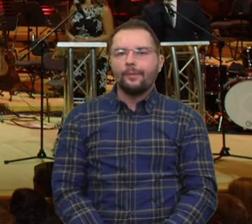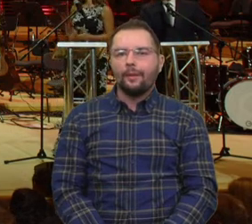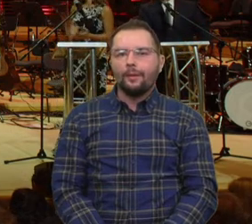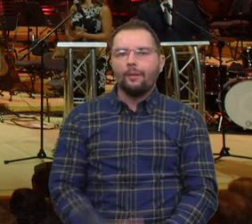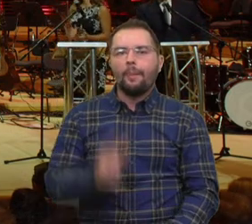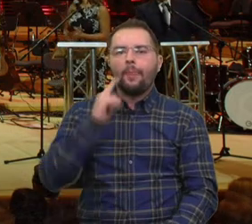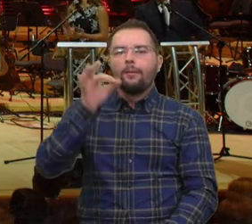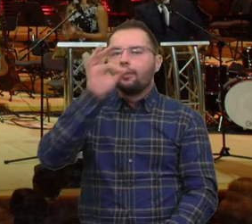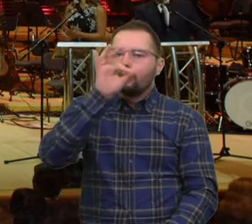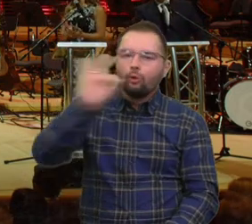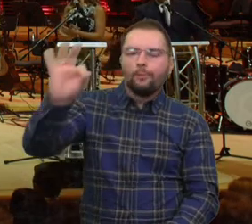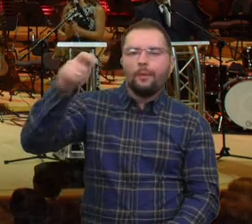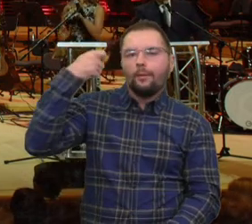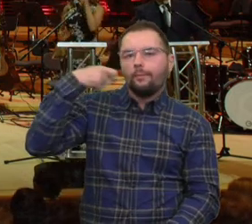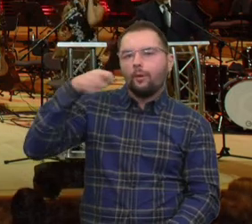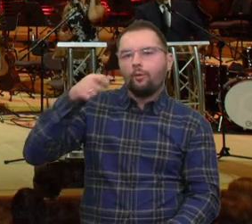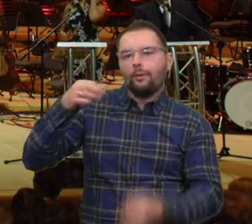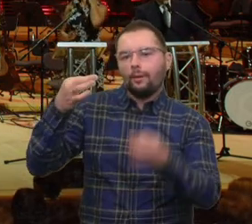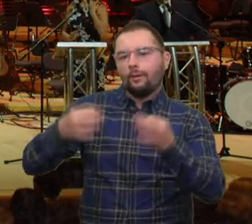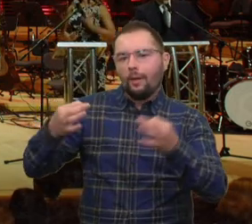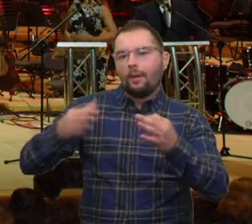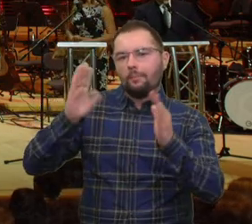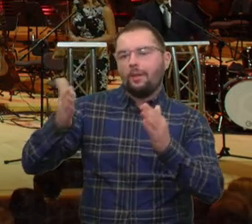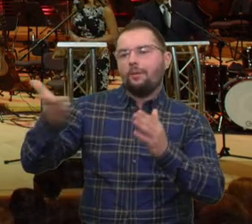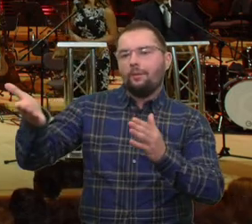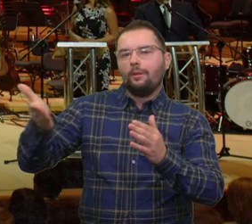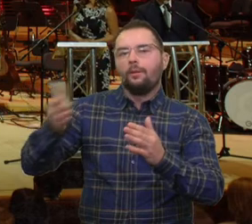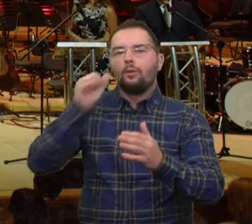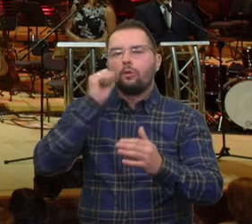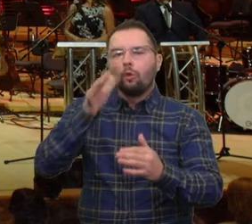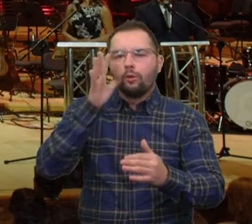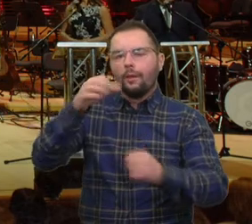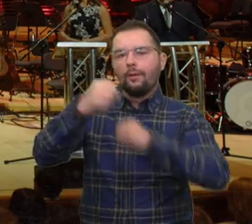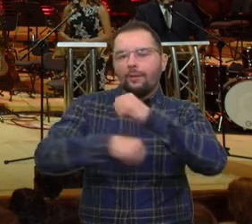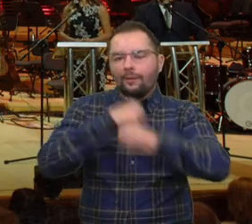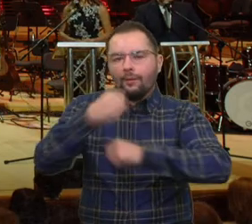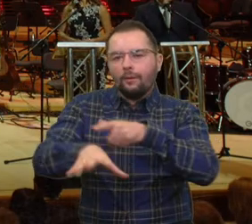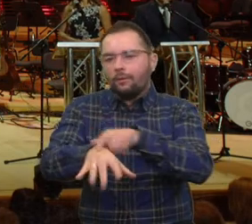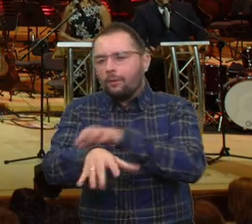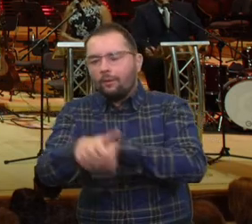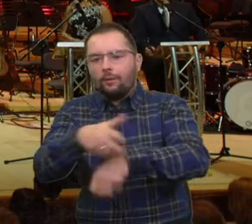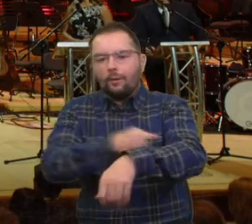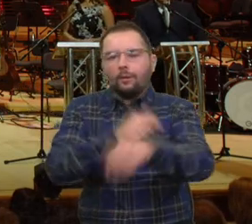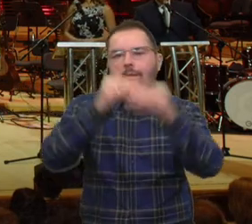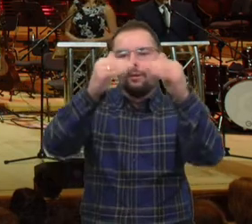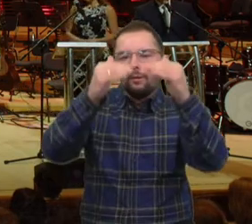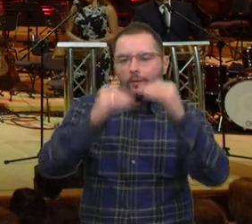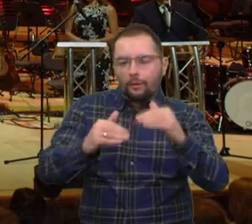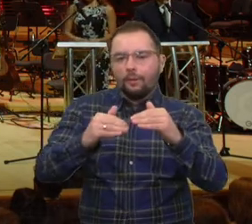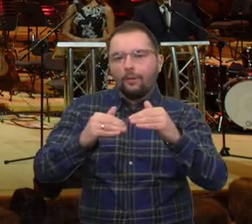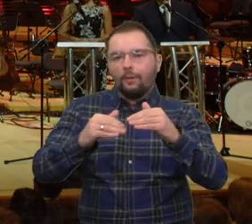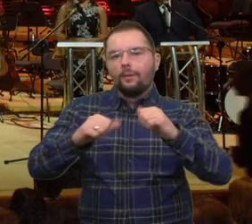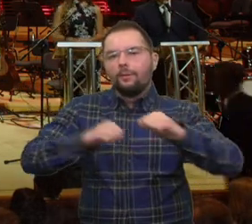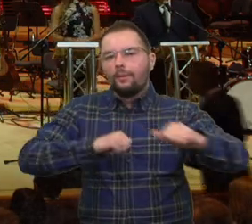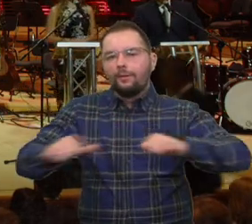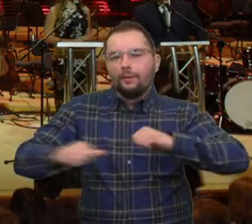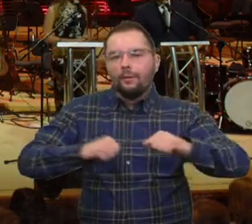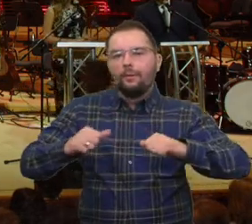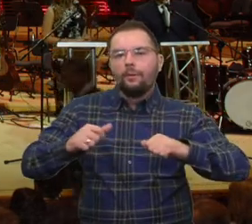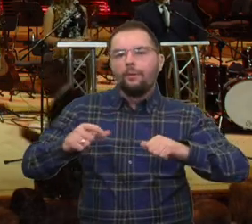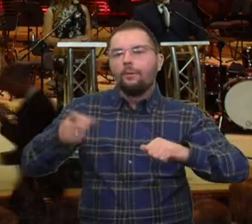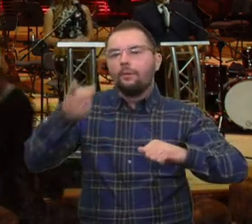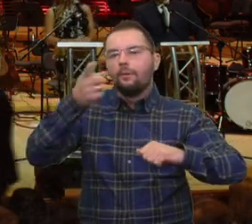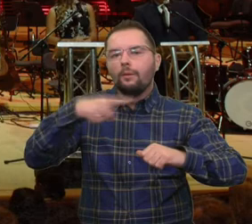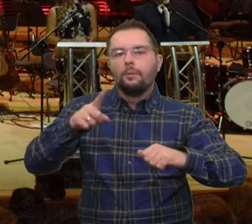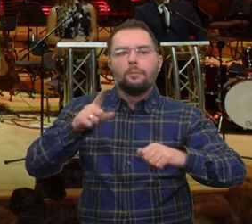Super prezydenci już za chwilę przed Państwem, osoby, które swoją codzienną pracą na tym ciut niższym niż wojewódzki szczeblu samorządu udowadniają, że trzeba